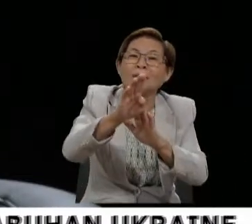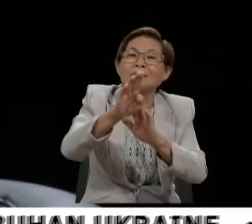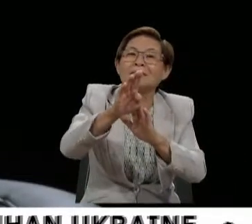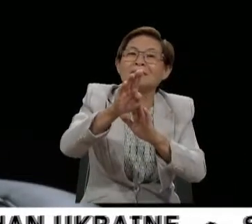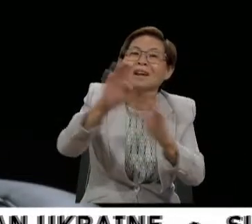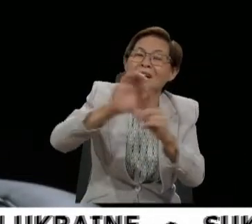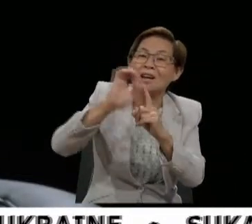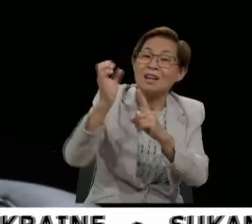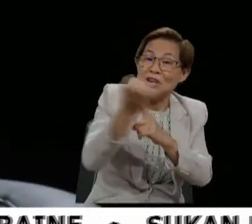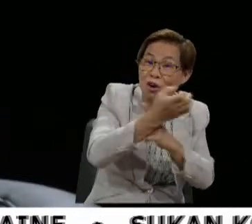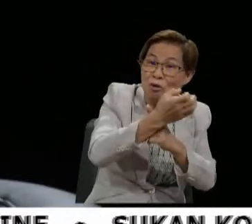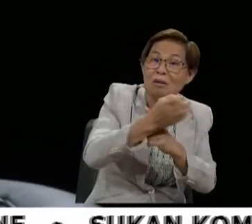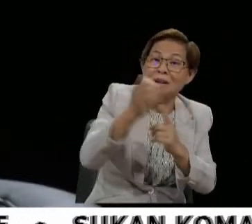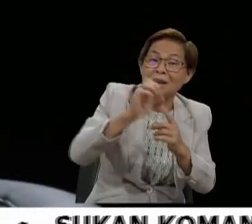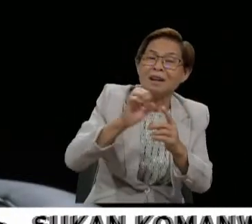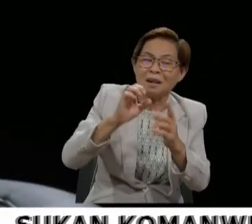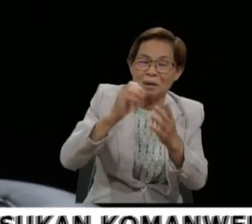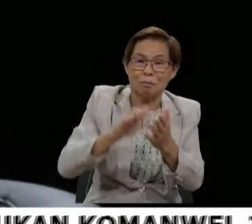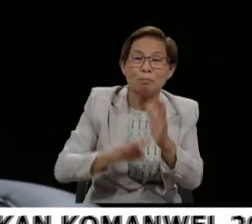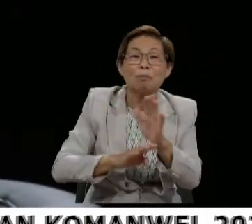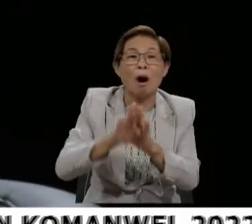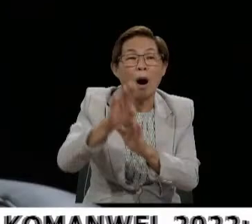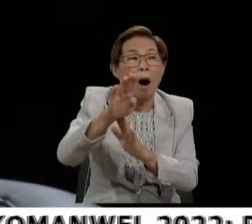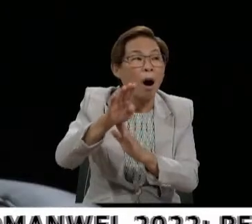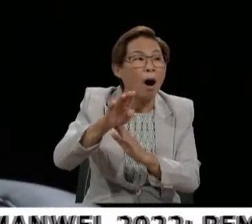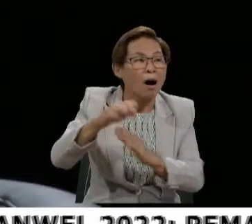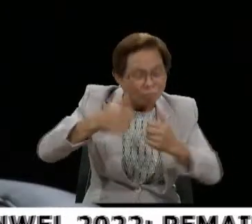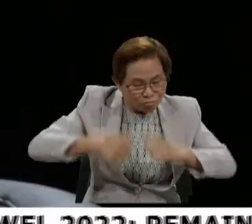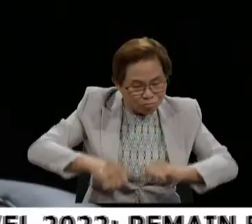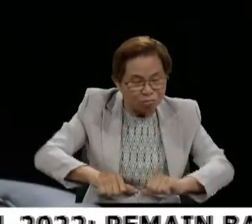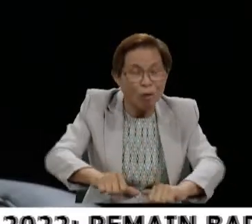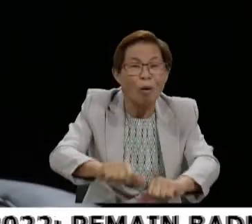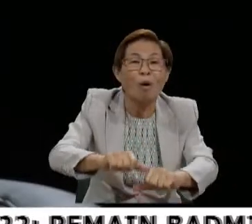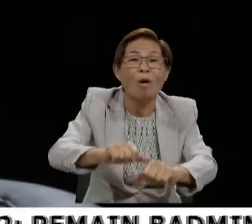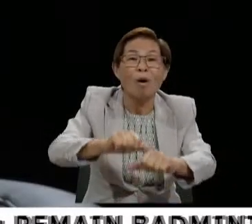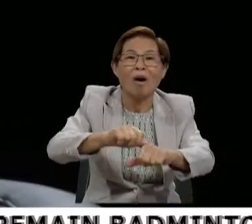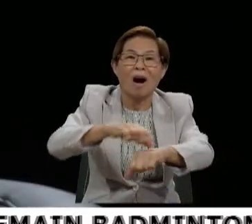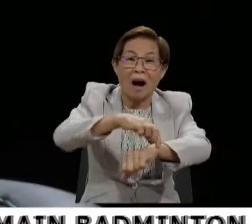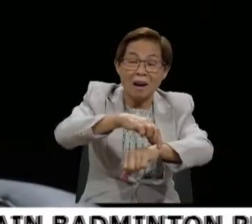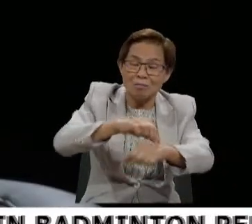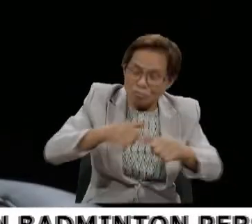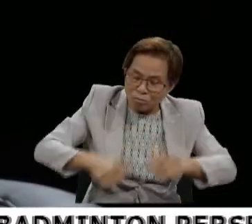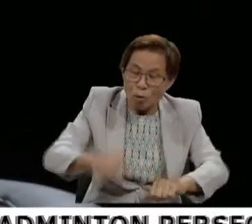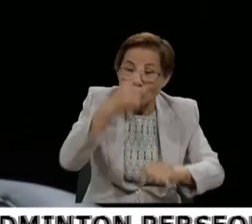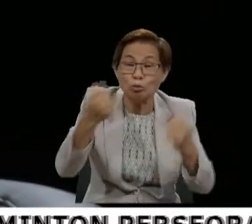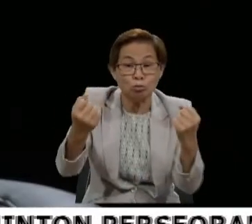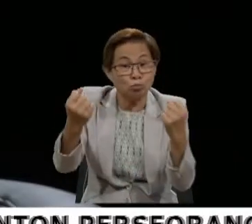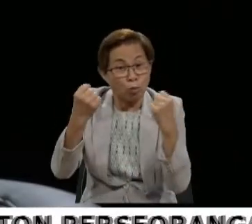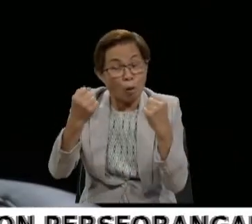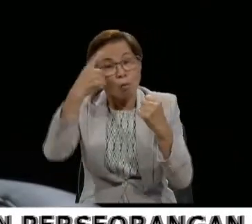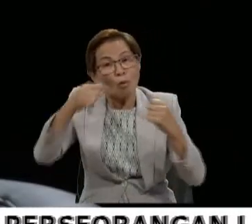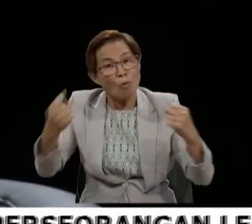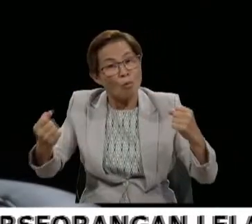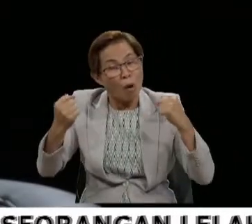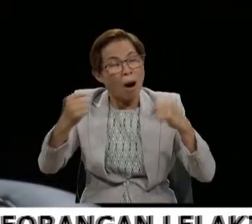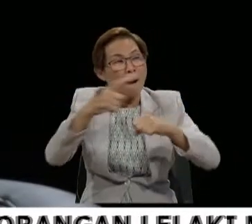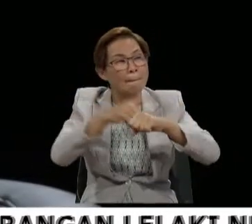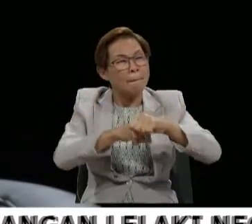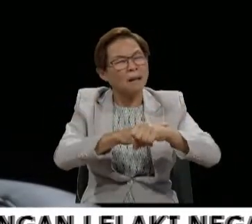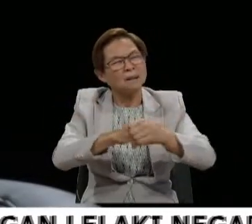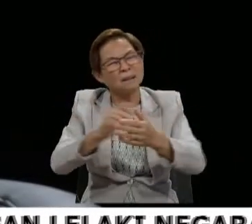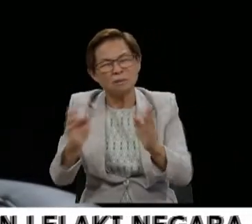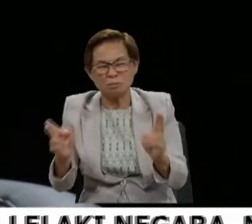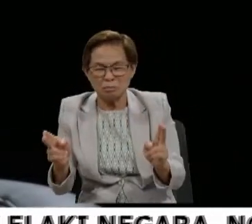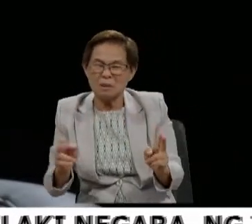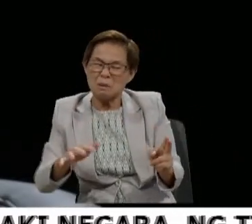penting kita akan buat juga pembaruan fiskal antara lain untuk memperkukuhkan ya dalam jangka masa sederhana